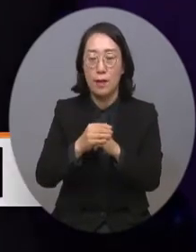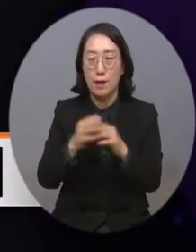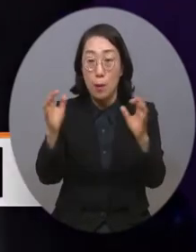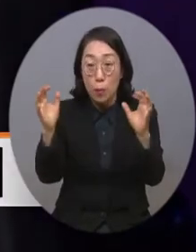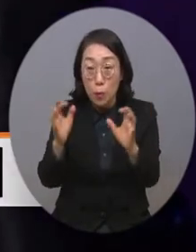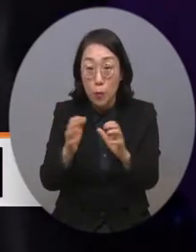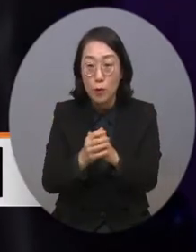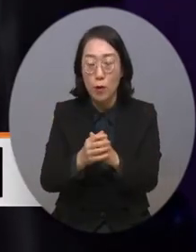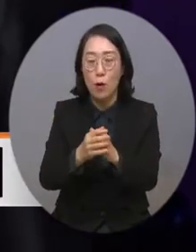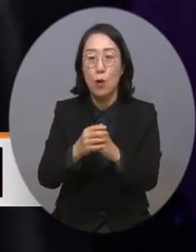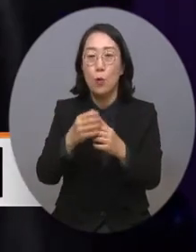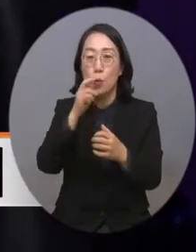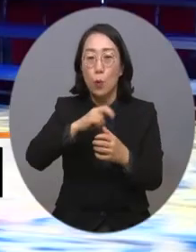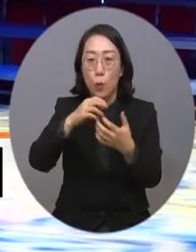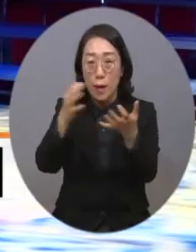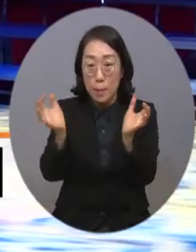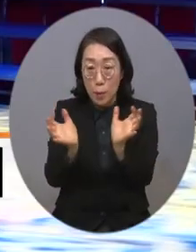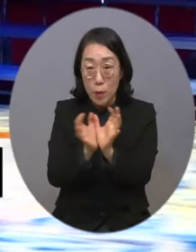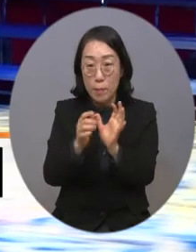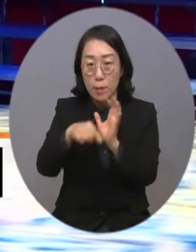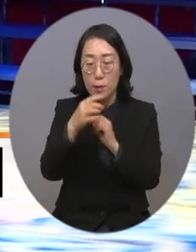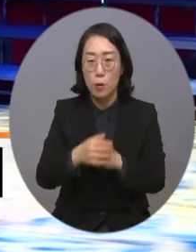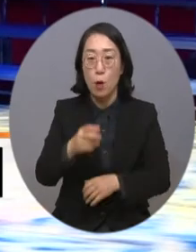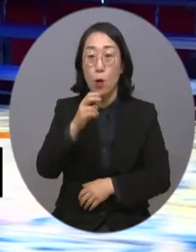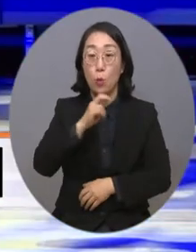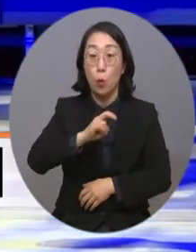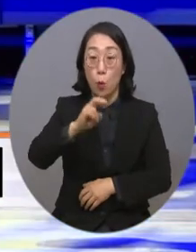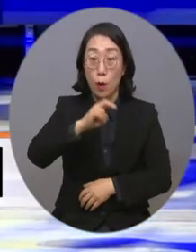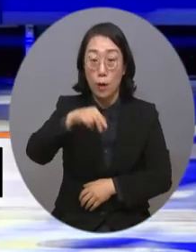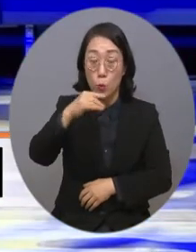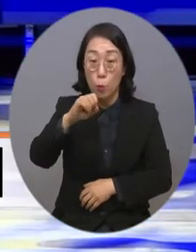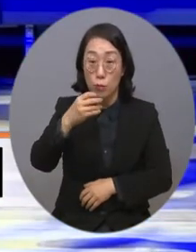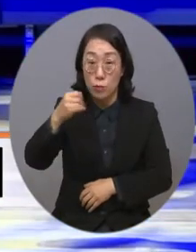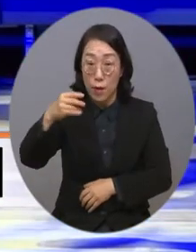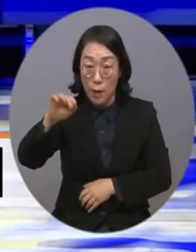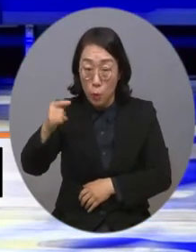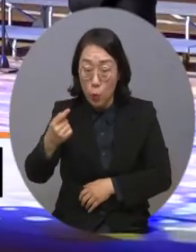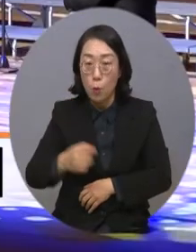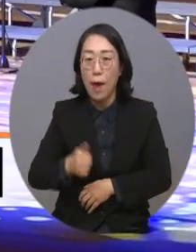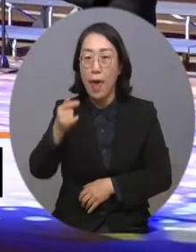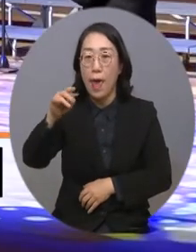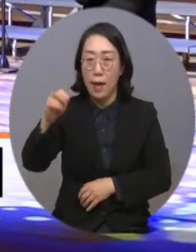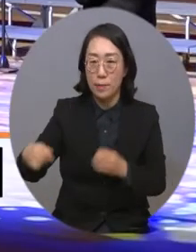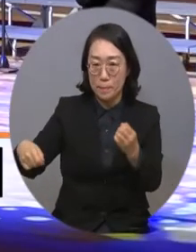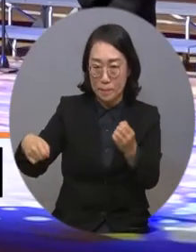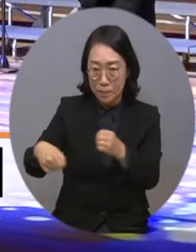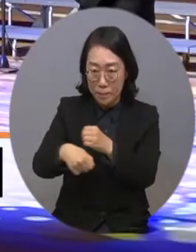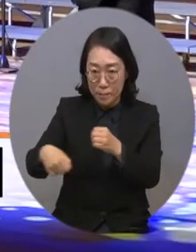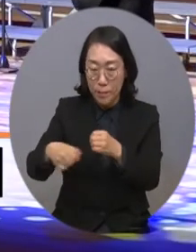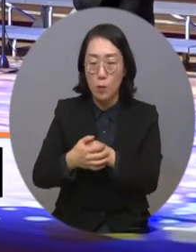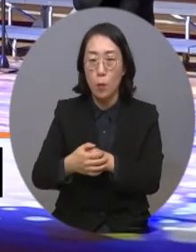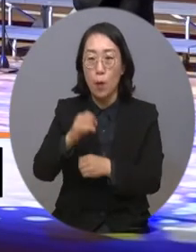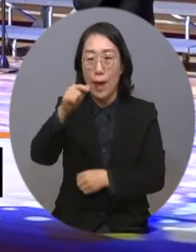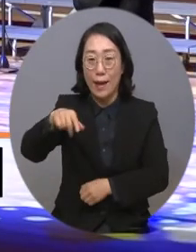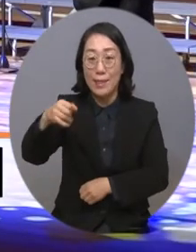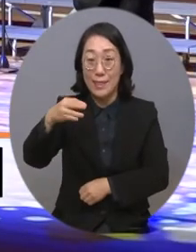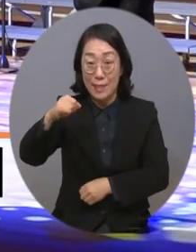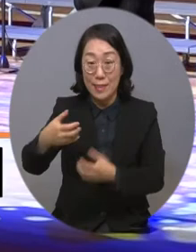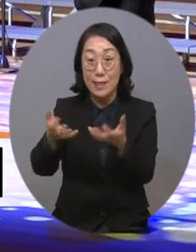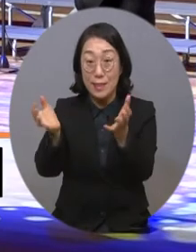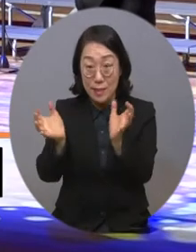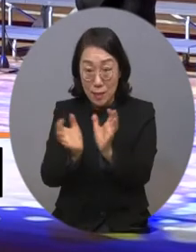소년 소녀 합창단 공연 은 소프라 너 방 예원과 해금 조 진용 그리고 그룹의 시트가 특별출연 자로 나서